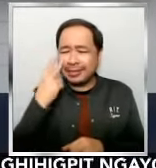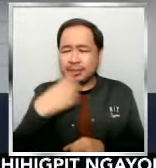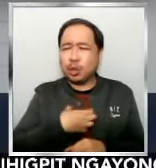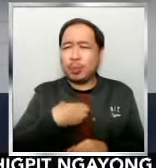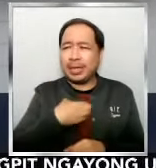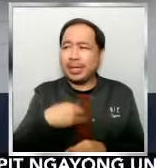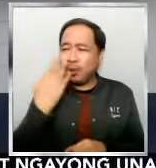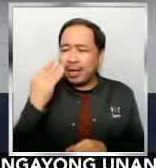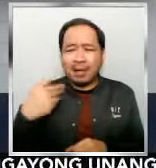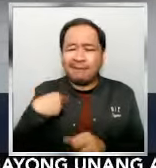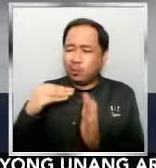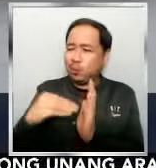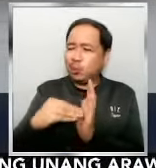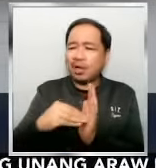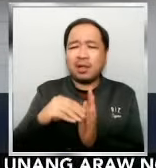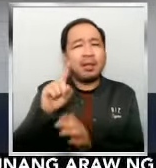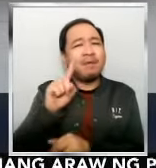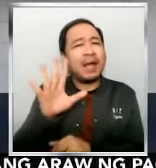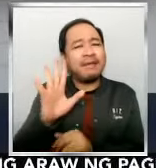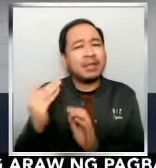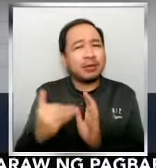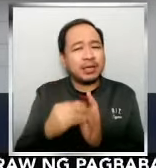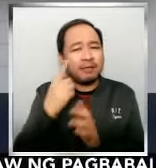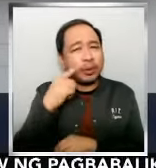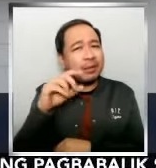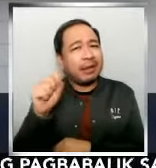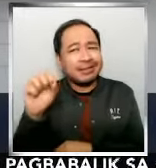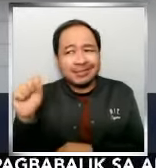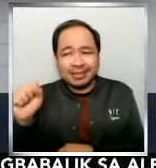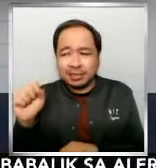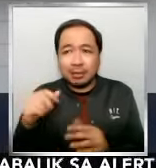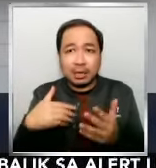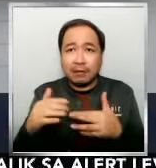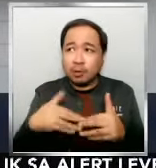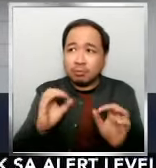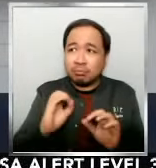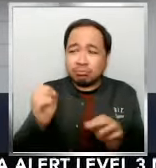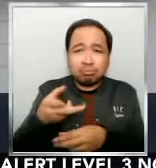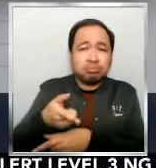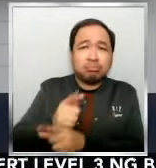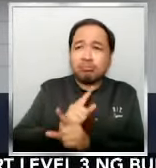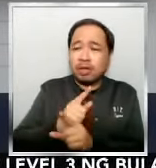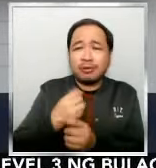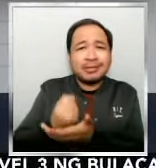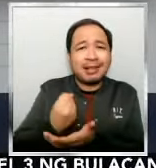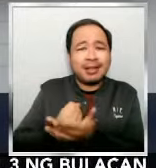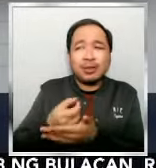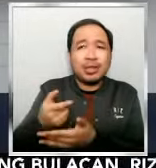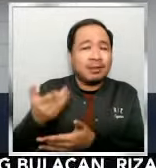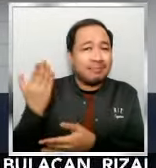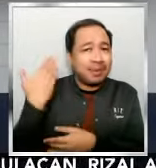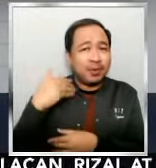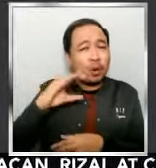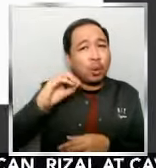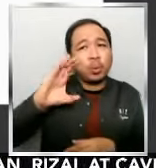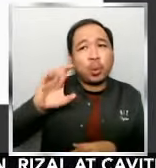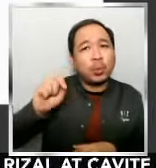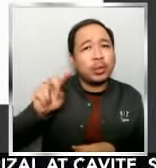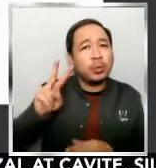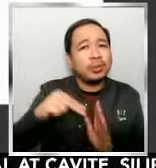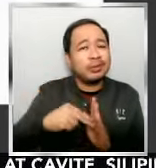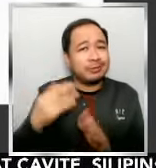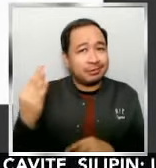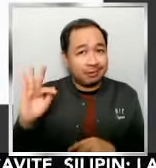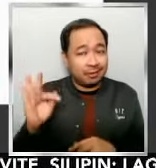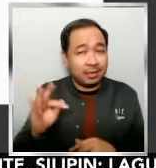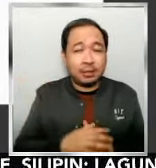15,000 piso sa SSS kahit na wala naman siyang kinukuwang salary loan noong Oktubre 2019. Kinumpirma